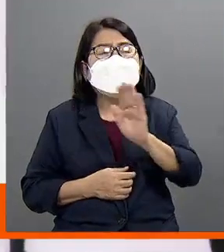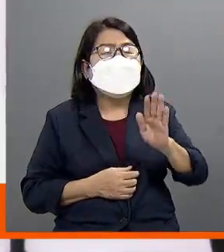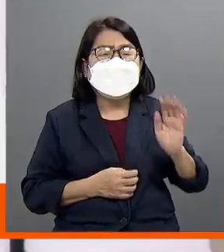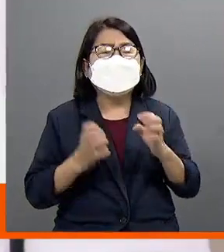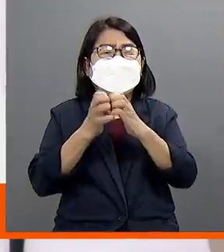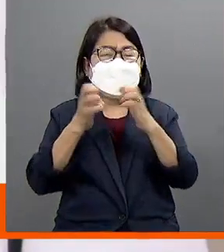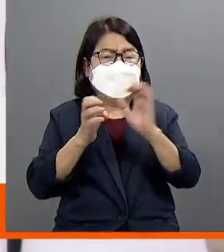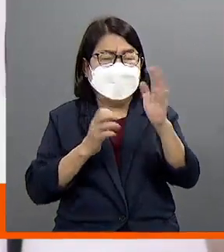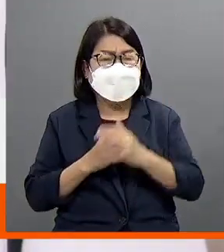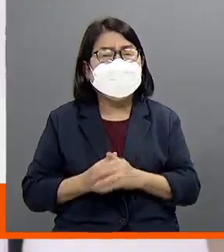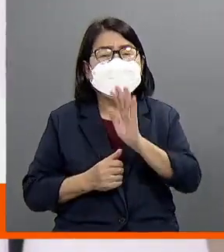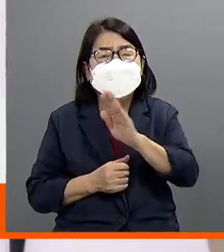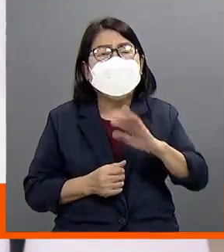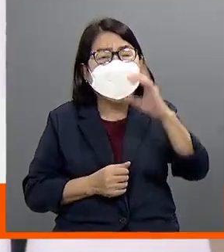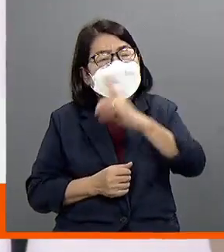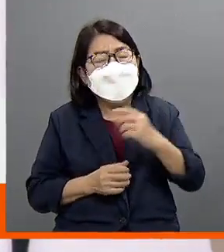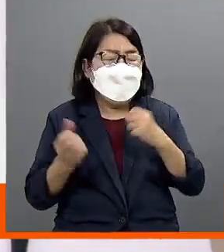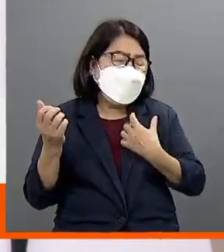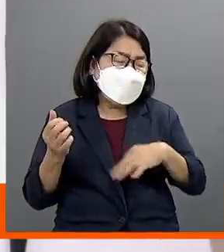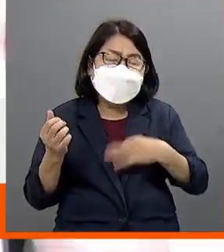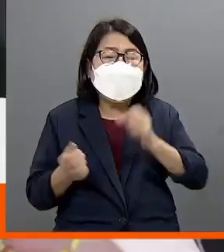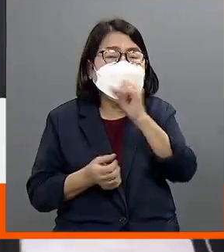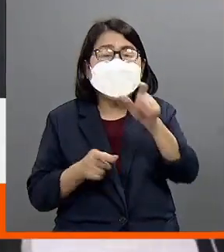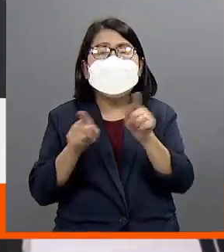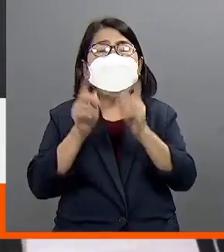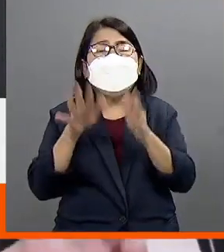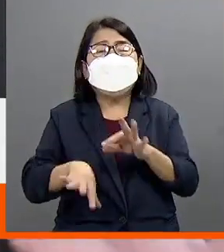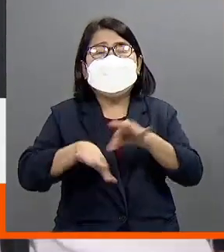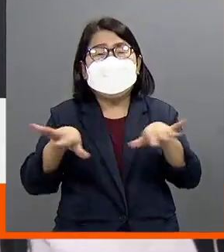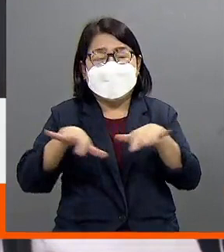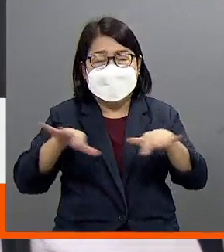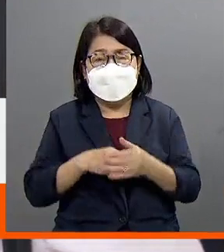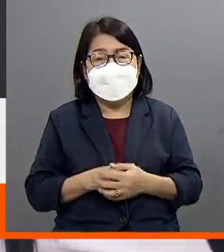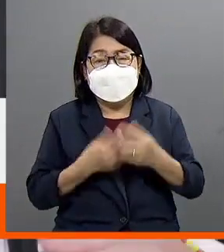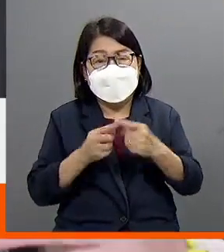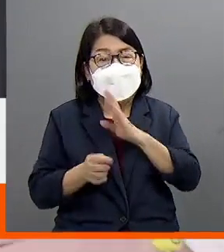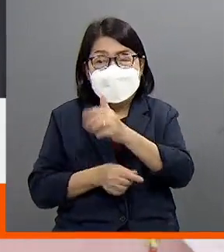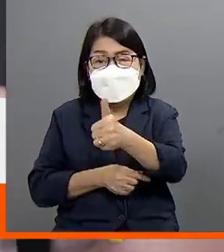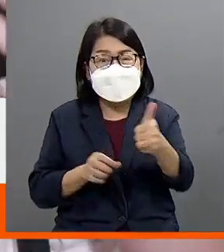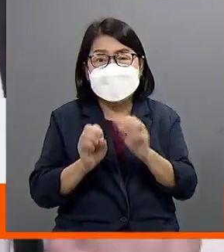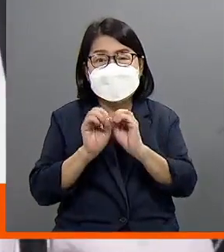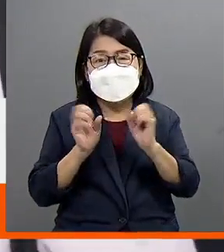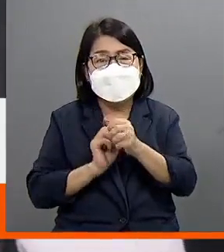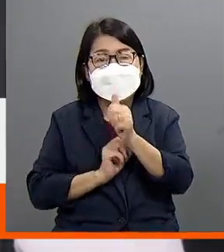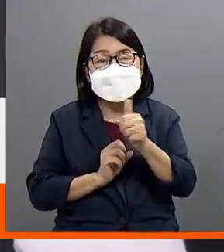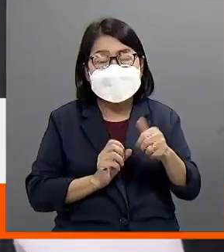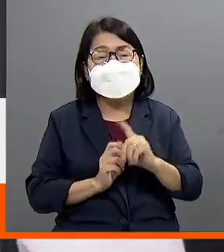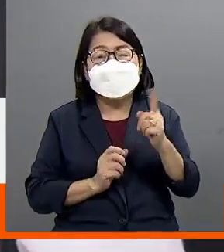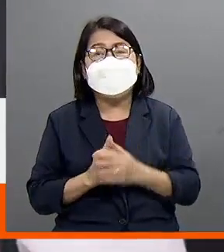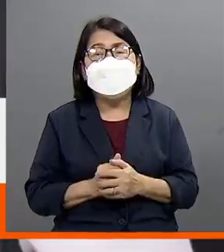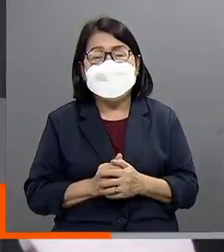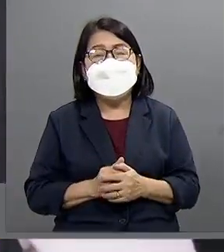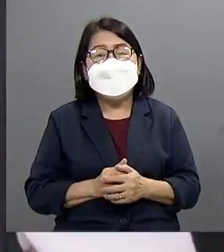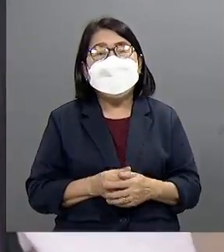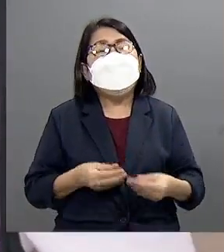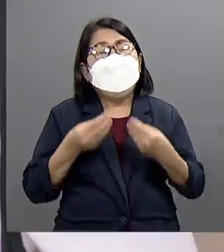ก็เป็นบุคคลธรรมดาคนนึงเขาก็ต้องมีพื้นที่ส่วนตัวของเขา ถ้าเขามีผลงานเก่าๆอะค่ะก็แค่ปั่นวิวให้เขาหรือว่